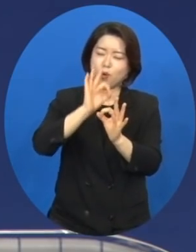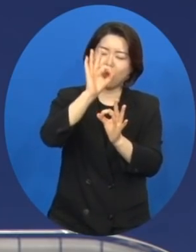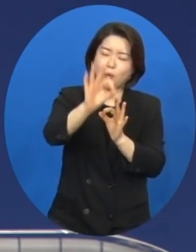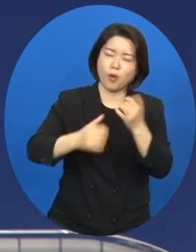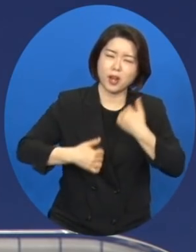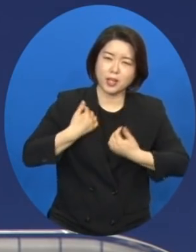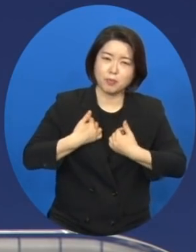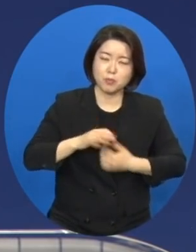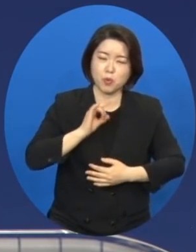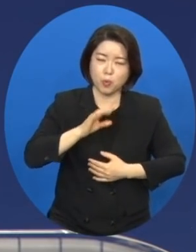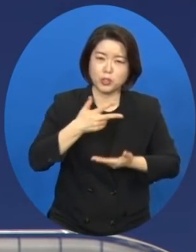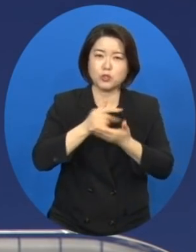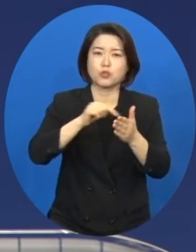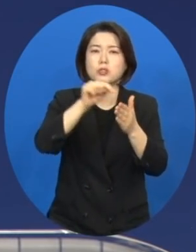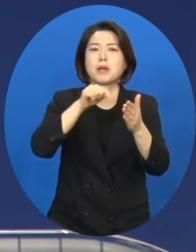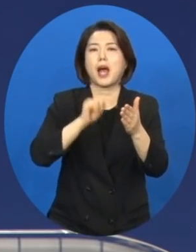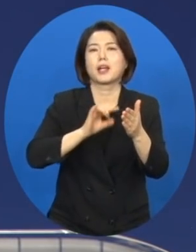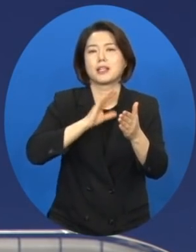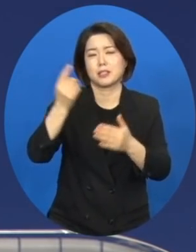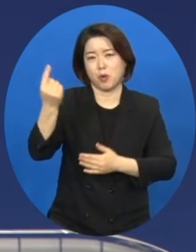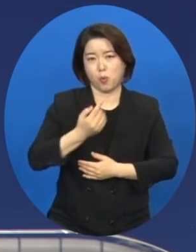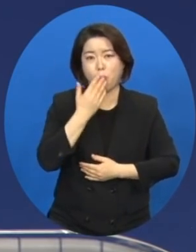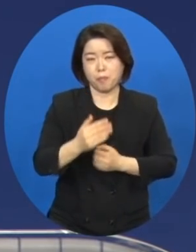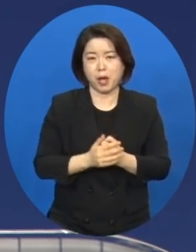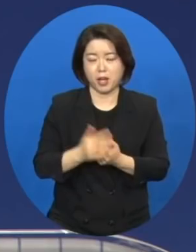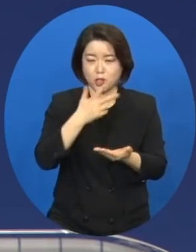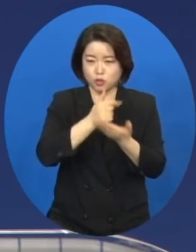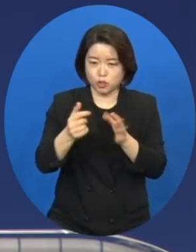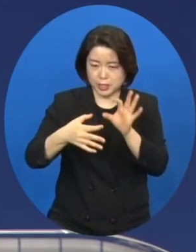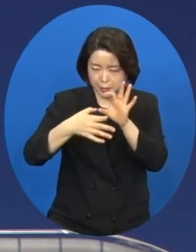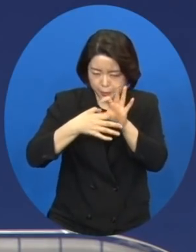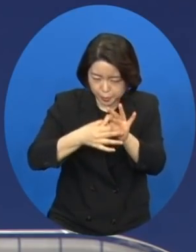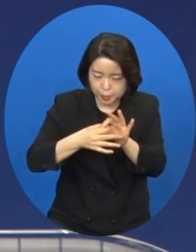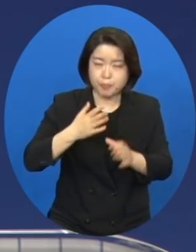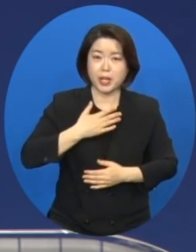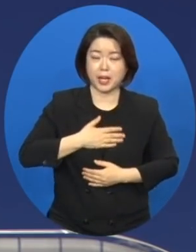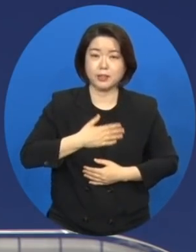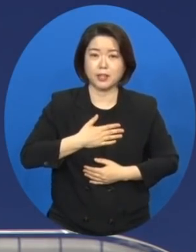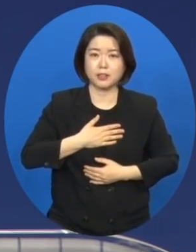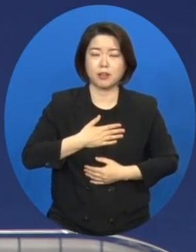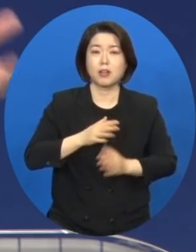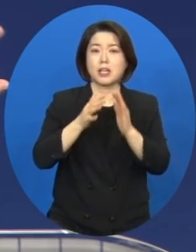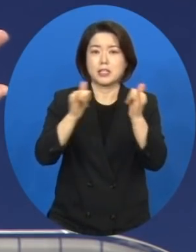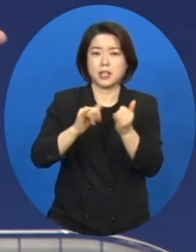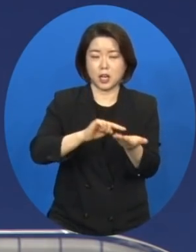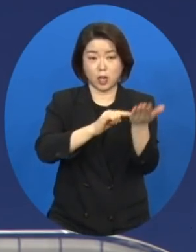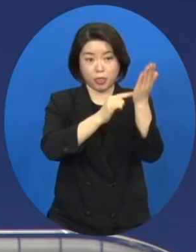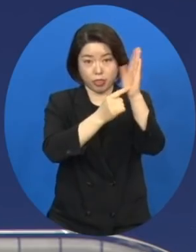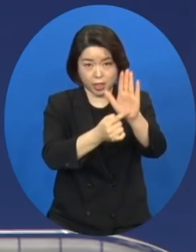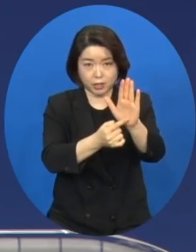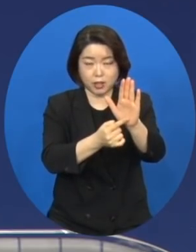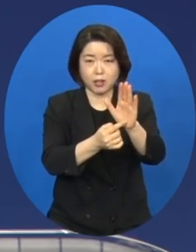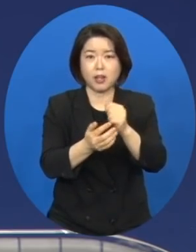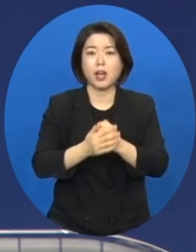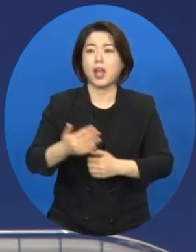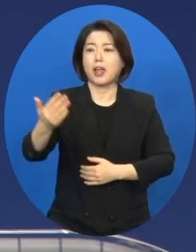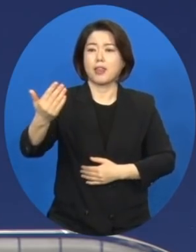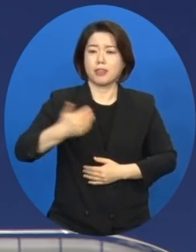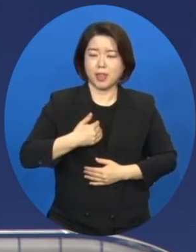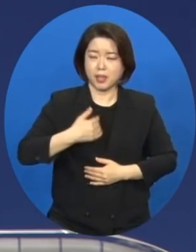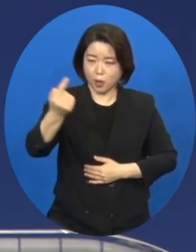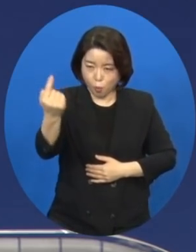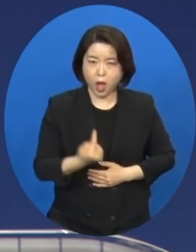주님 안에서만 올 수 있고 그분과의 연합에서만 온다는 것을 사람들에게 나타내므로써 나에게